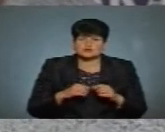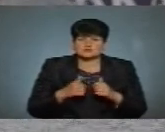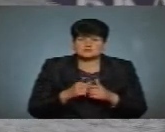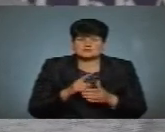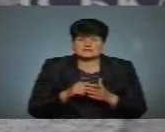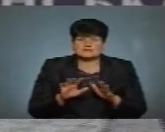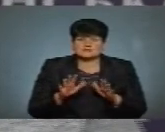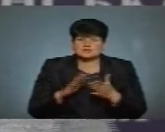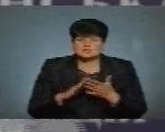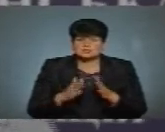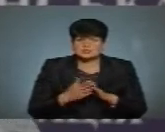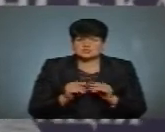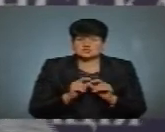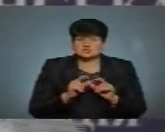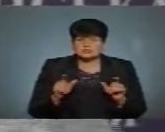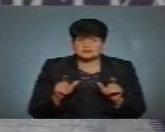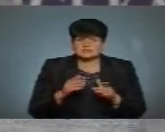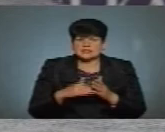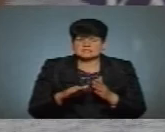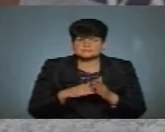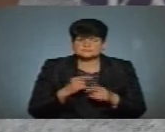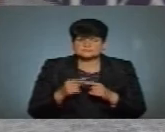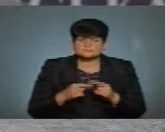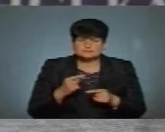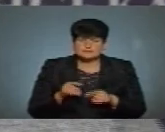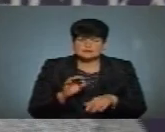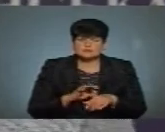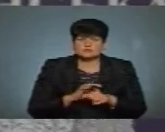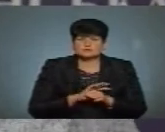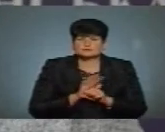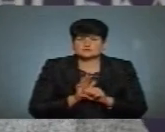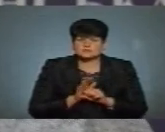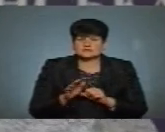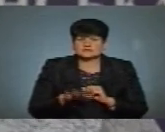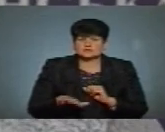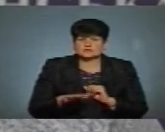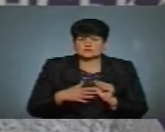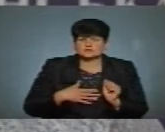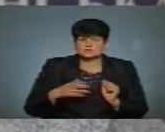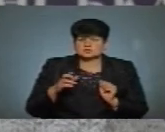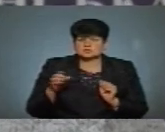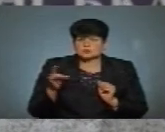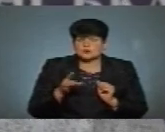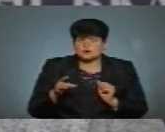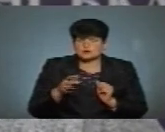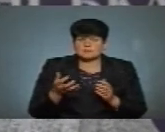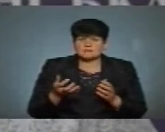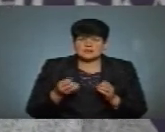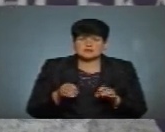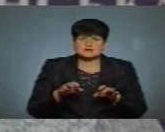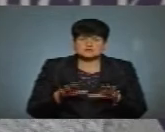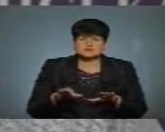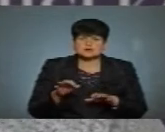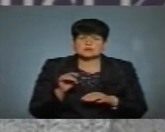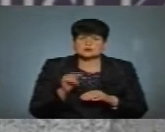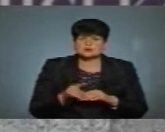надзвичайної ситуації і штаб з ліквідації наслідків захворювання на COVID-19 на території нашого Бережанського району. Ми прийняли рішення про те,